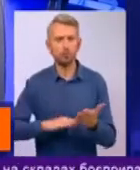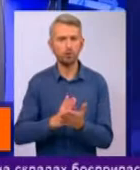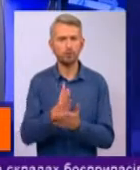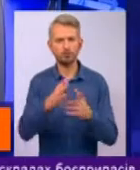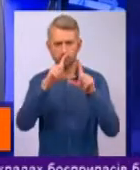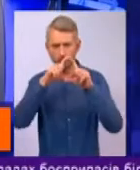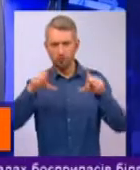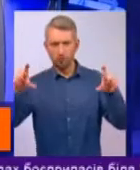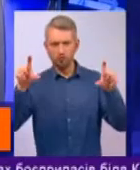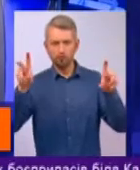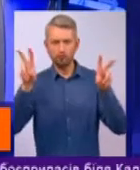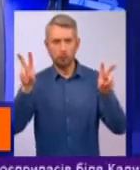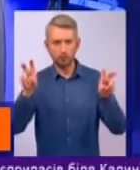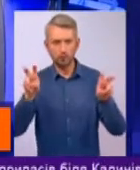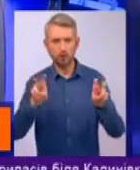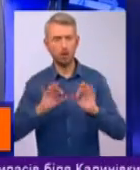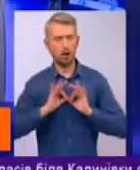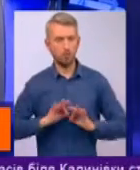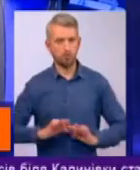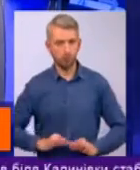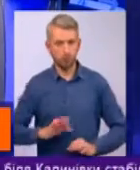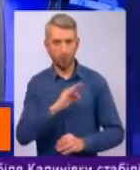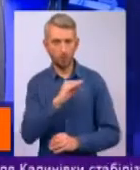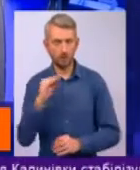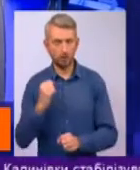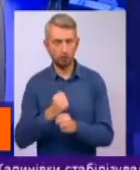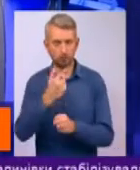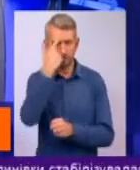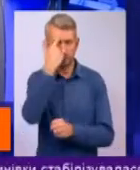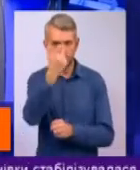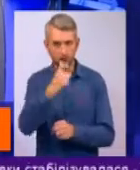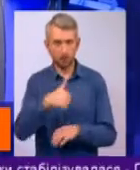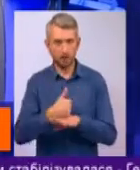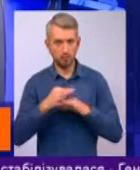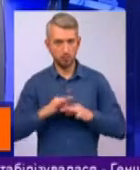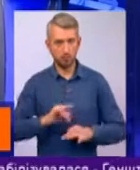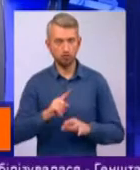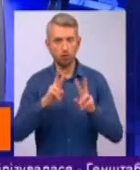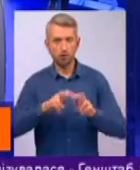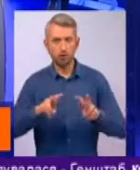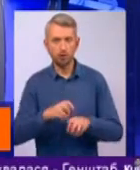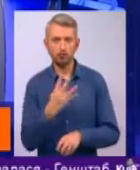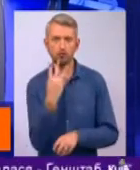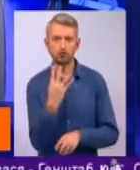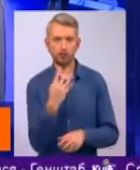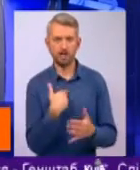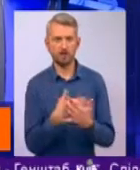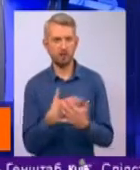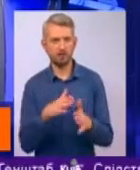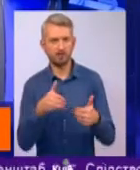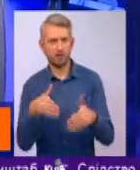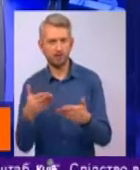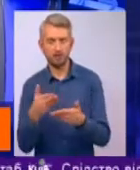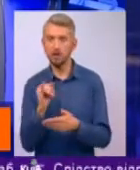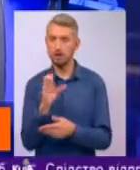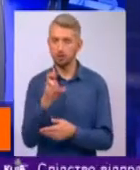лозунг, а прокуратура офіційно зробила заяву генеральну про те, що розглядається чотири версії. Чотири, так. І СБУ.